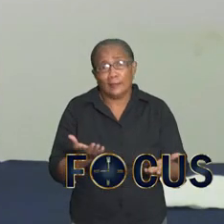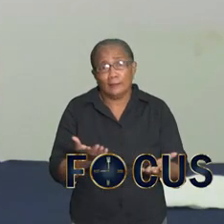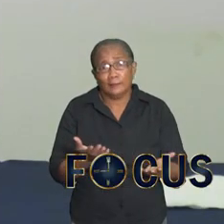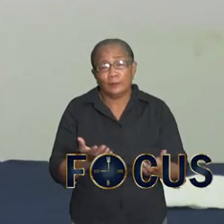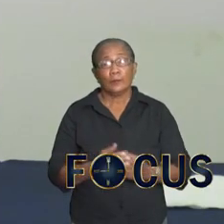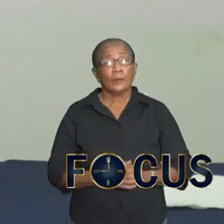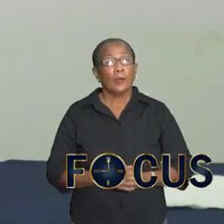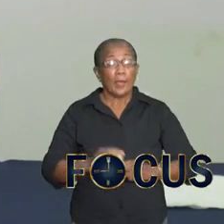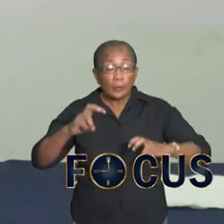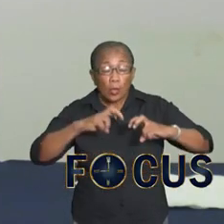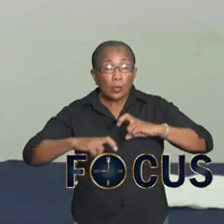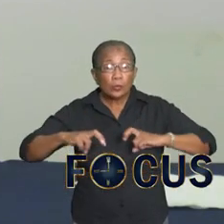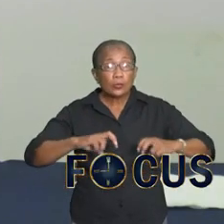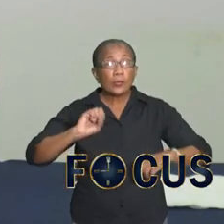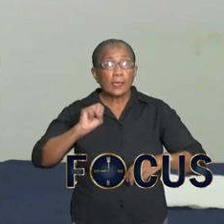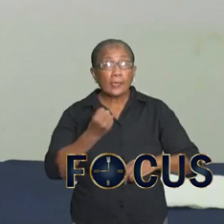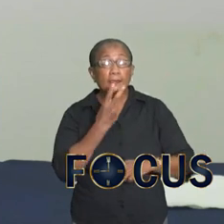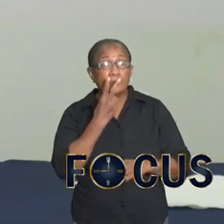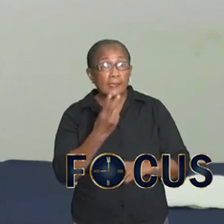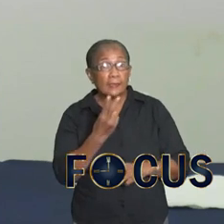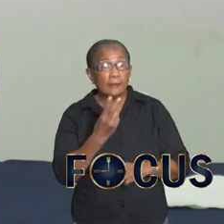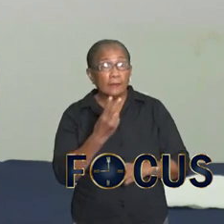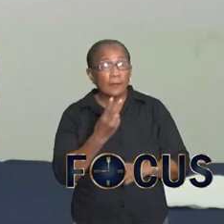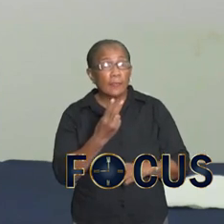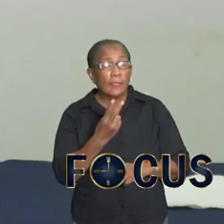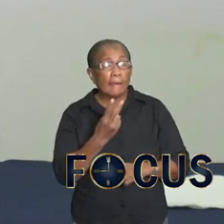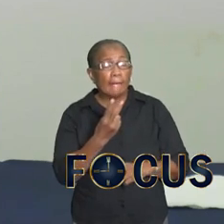vooronderzoek hebben we eigenlijk alleen maar kunnen zien dat het eventueel